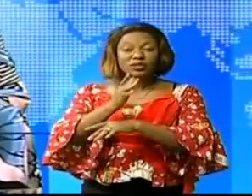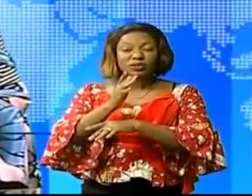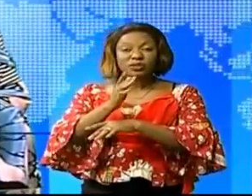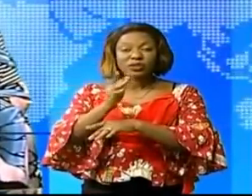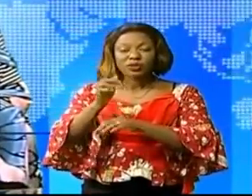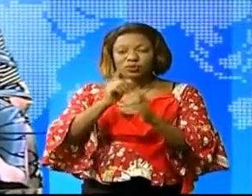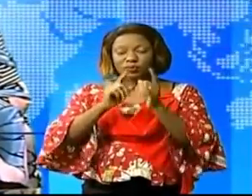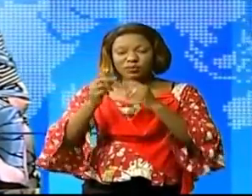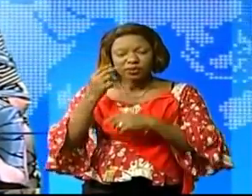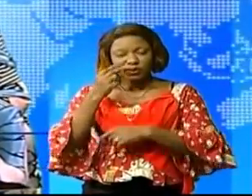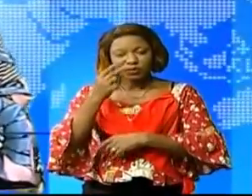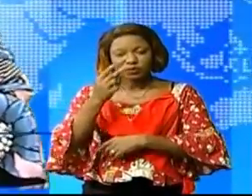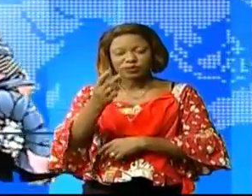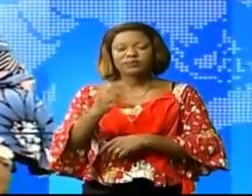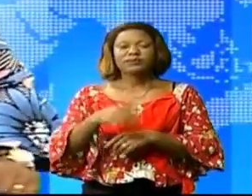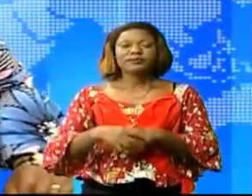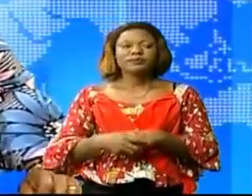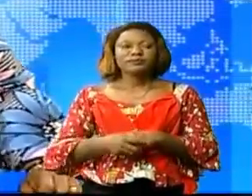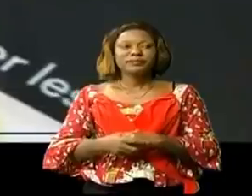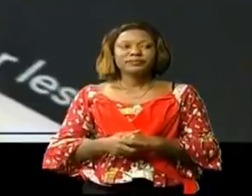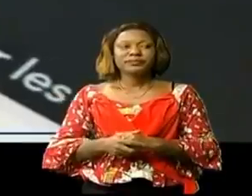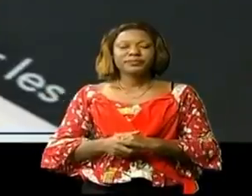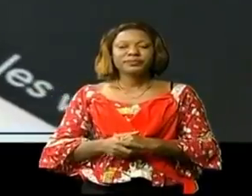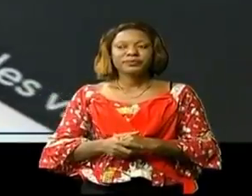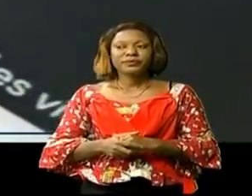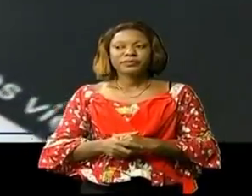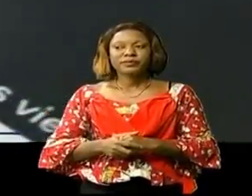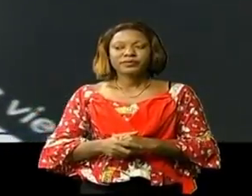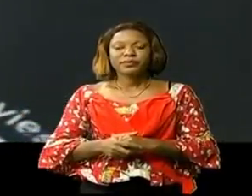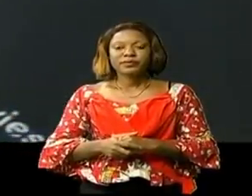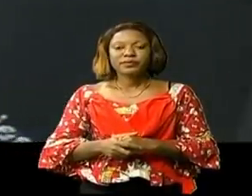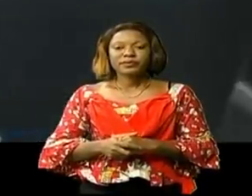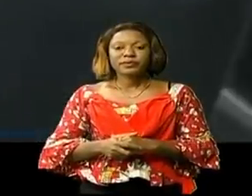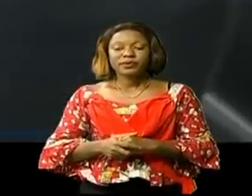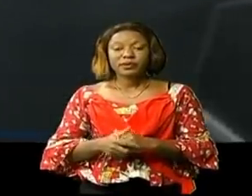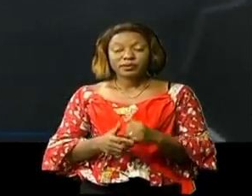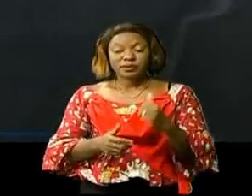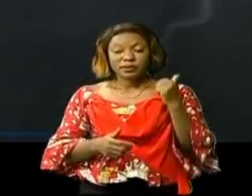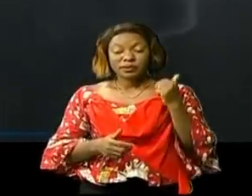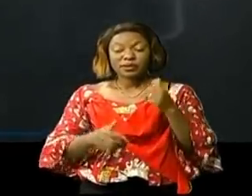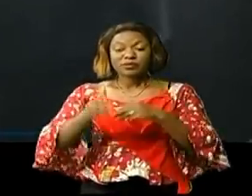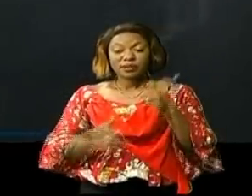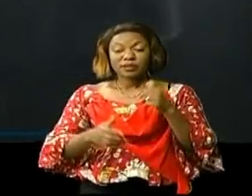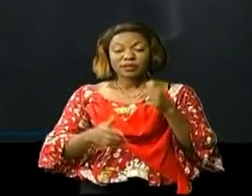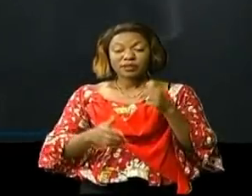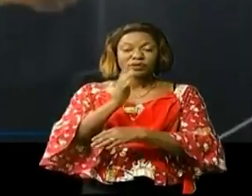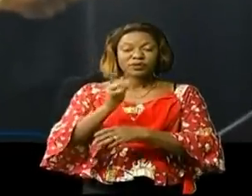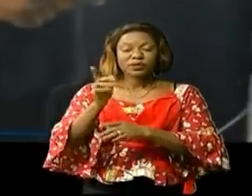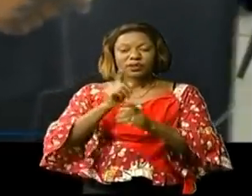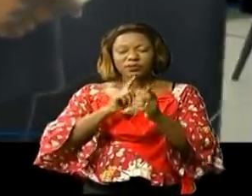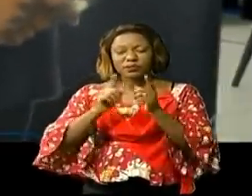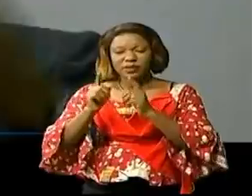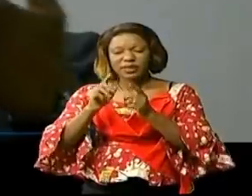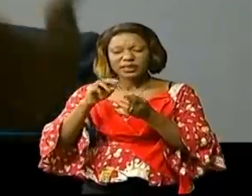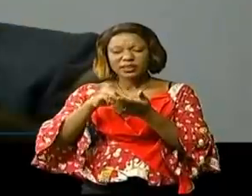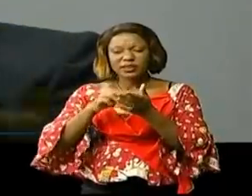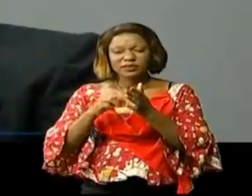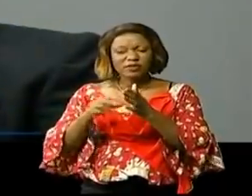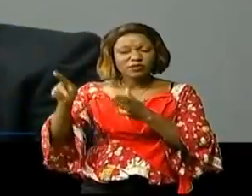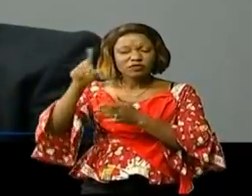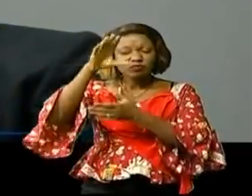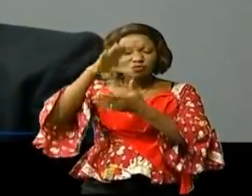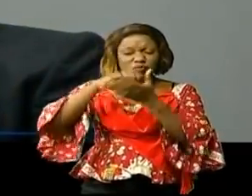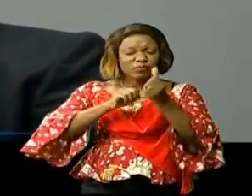Diane Balaka et Jojo Ndibou. Cette conférence, c'est une conférence qui parle de ne vous conformer pas au siècle présent. Vu